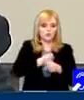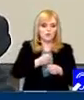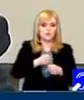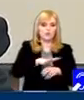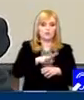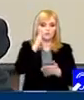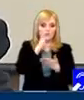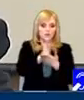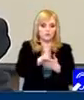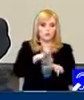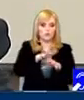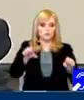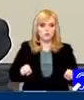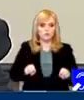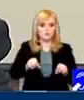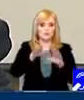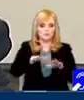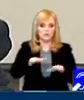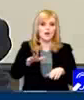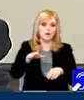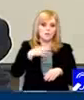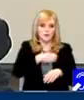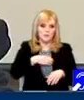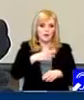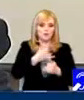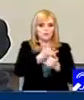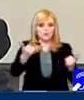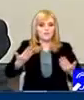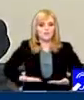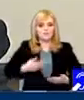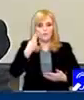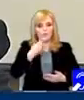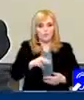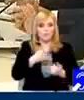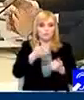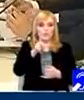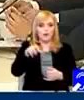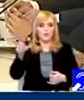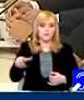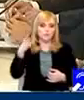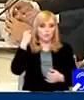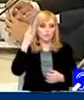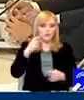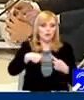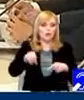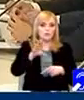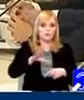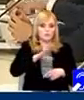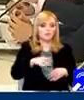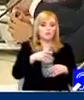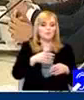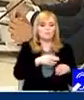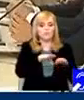cu autoritățile locale pentru a asigura o viață mai bună pentru cetățeni moldoveni. Uniunea Europeană va acoperi mai